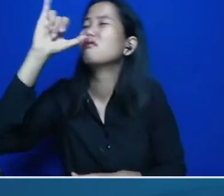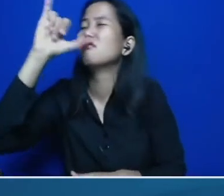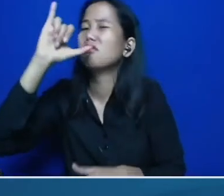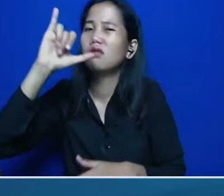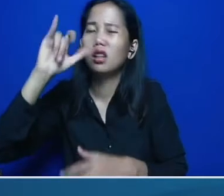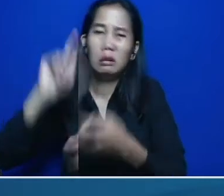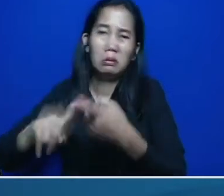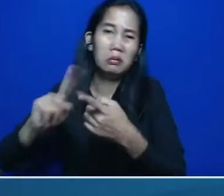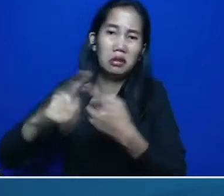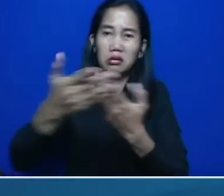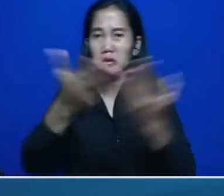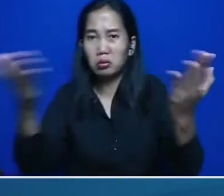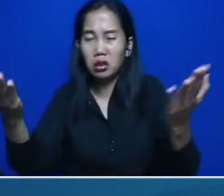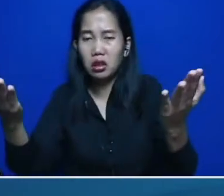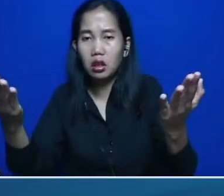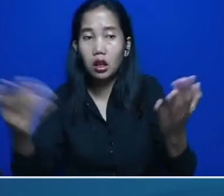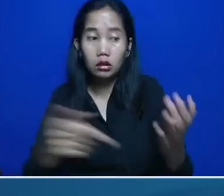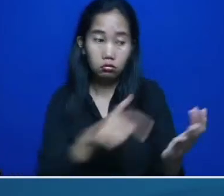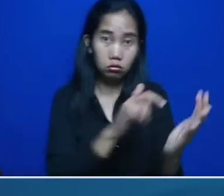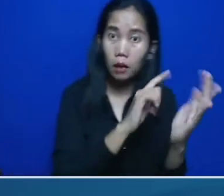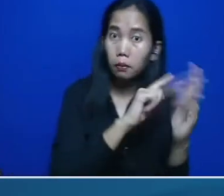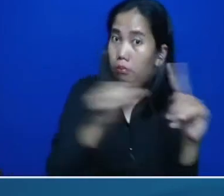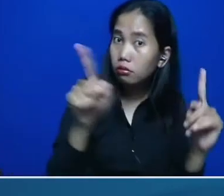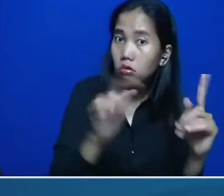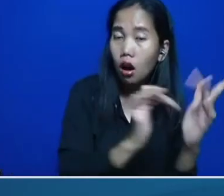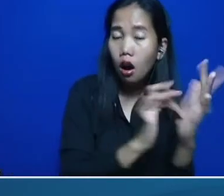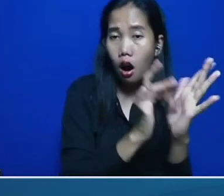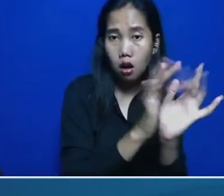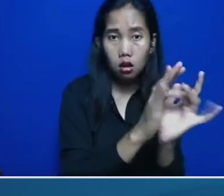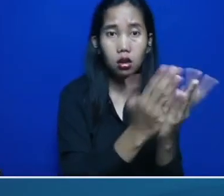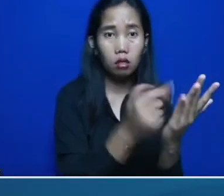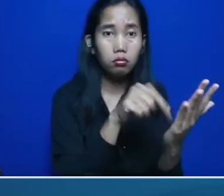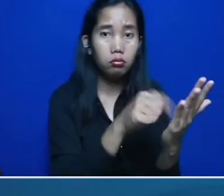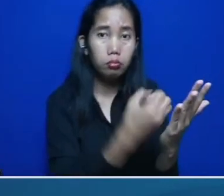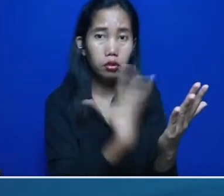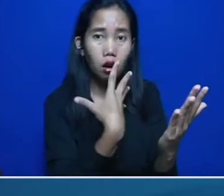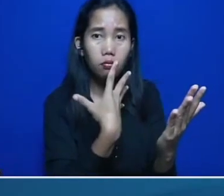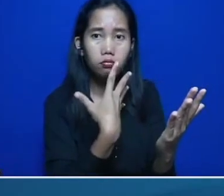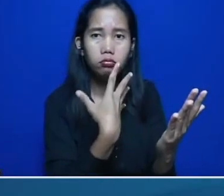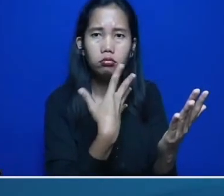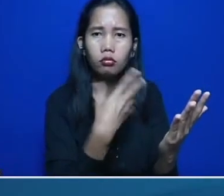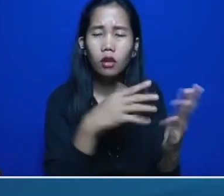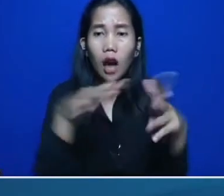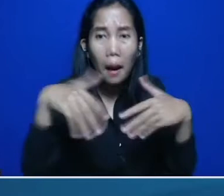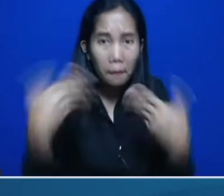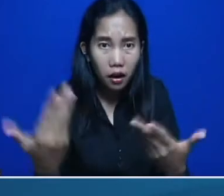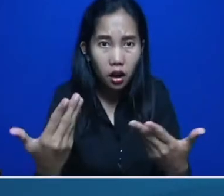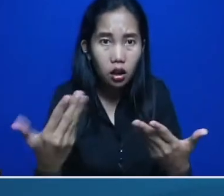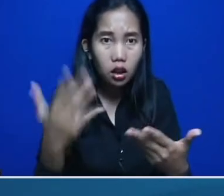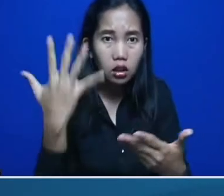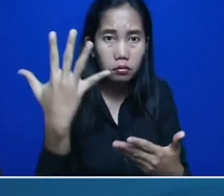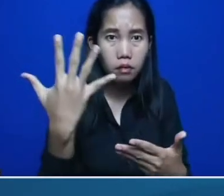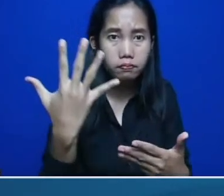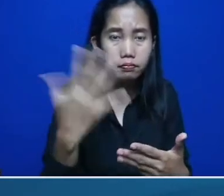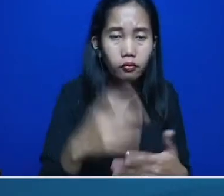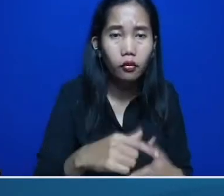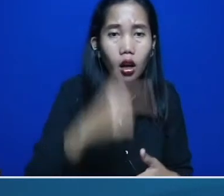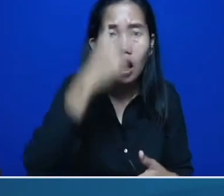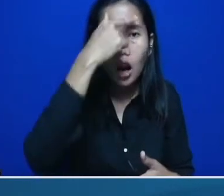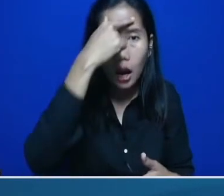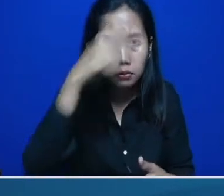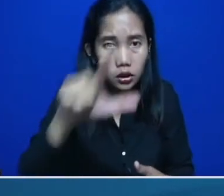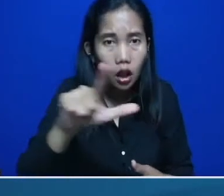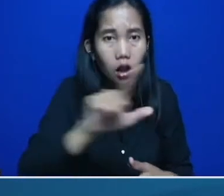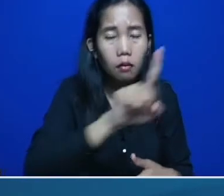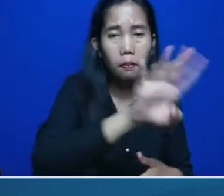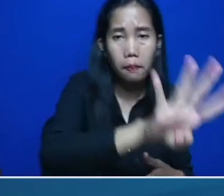jadi Alkitab dengan jelas melarang kita karena mereka makan roti